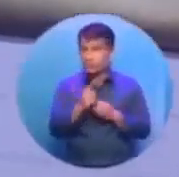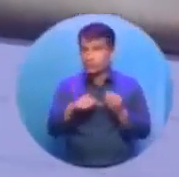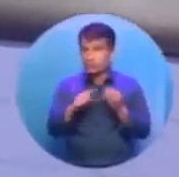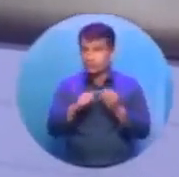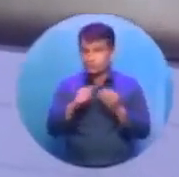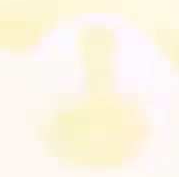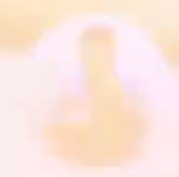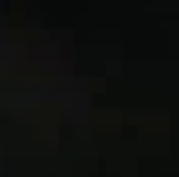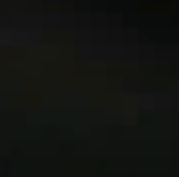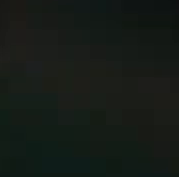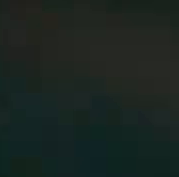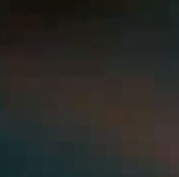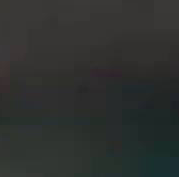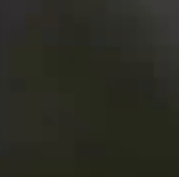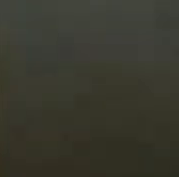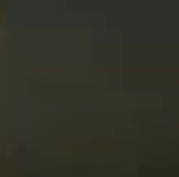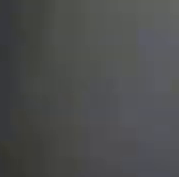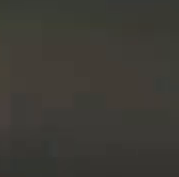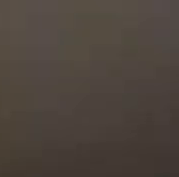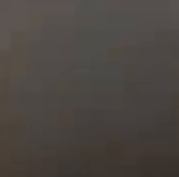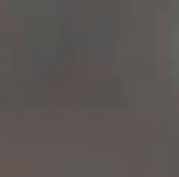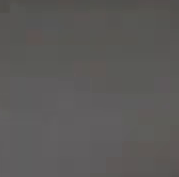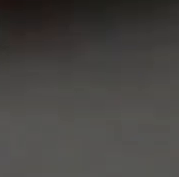panoorin natin video ulit.